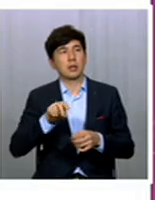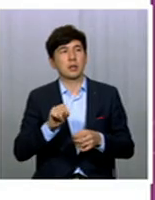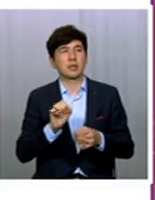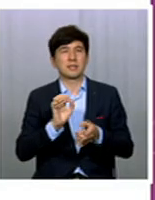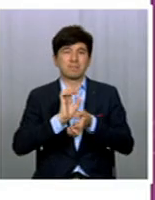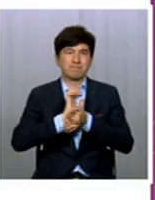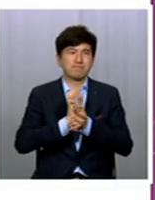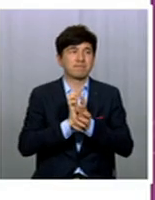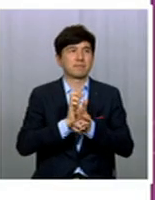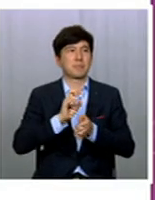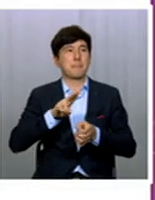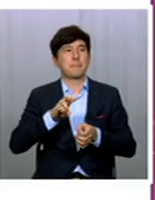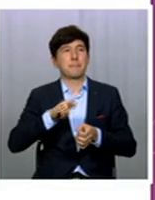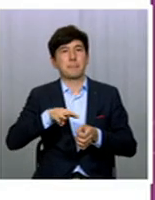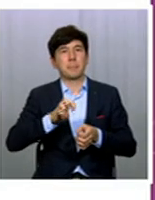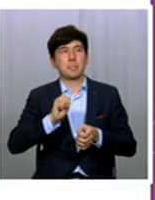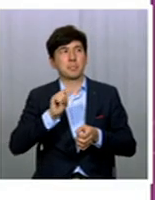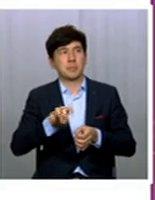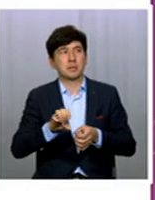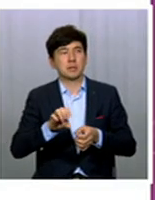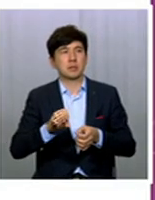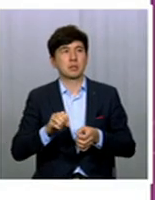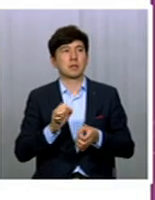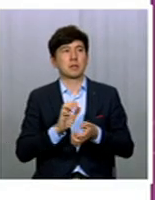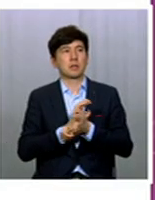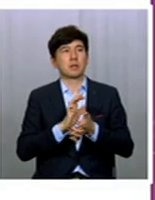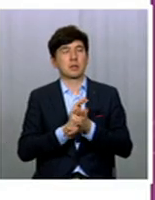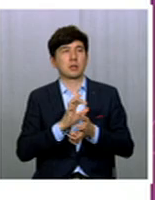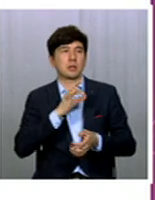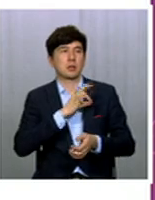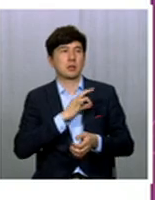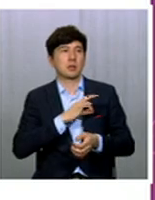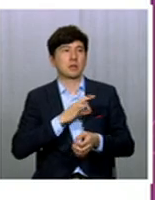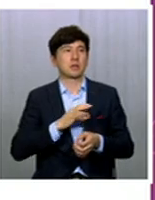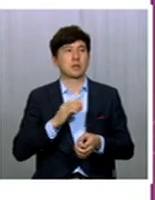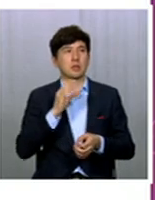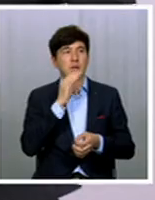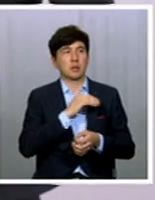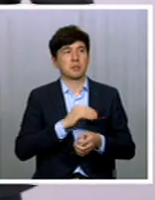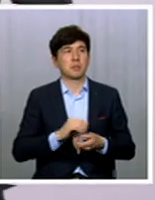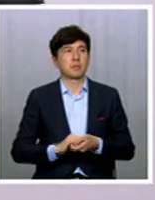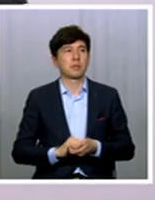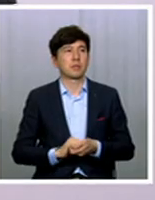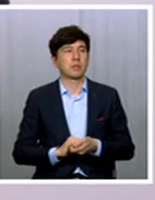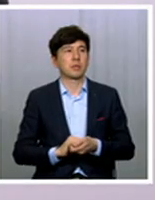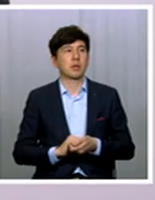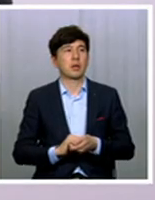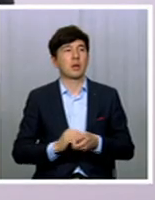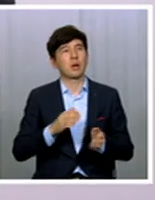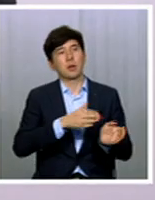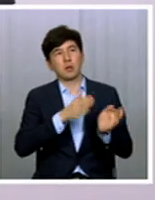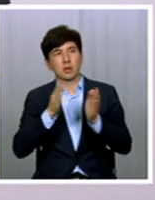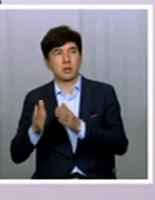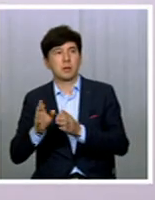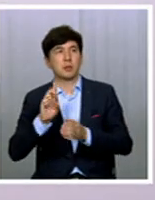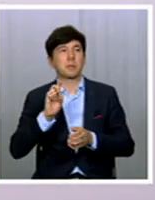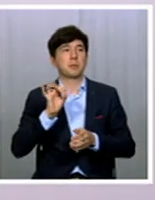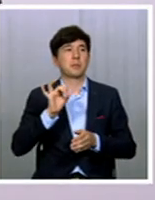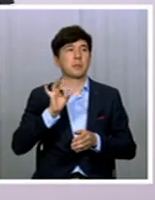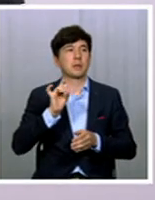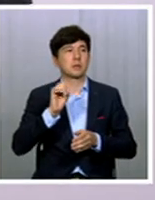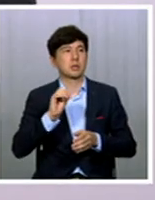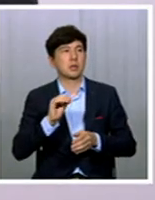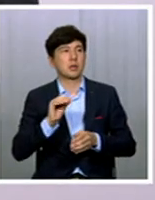қорғасын, яғни бұл ресурстар, яғни тауар биржасының негізін құрайды. Келесі биржаның түрі ол қор